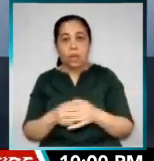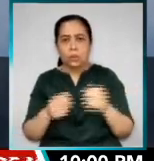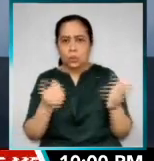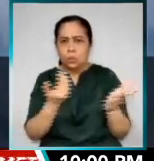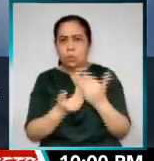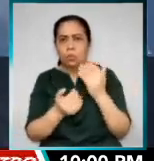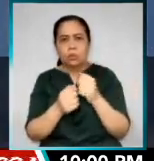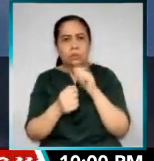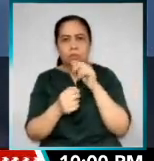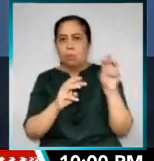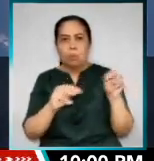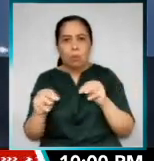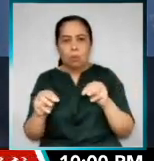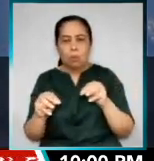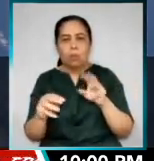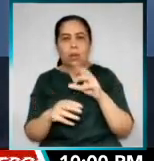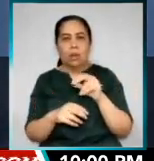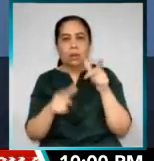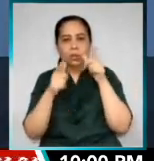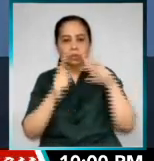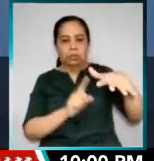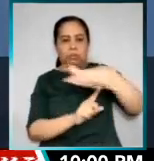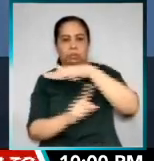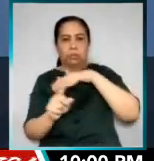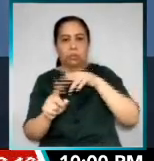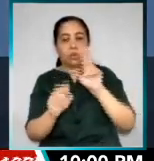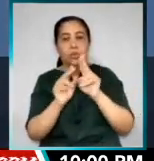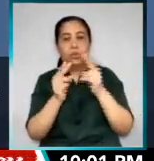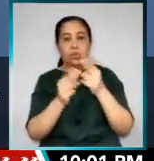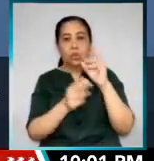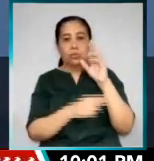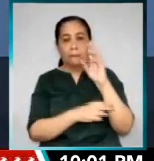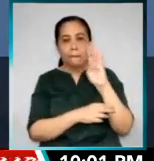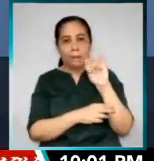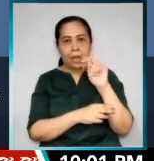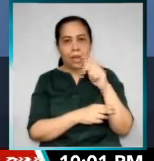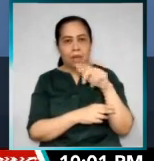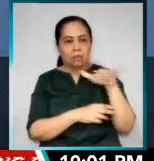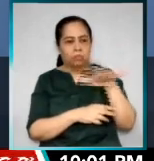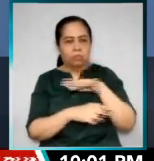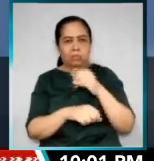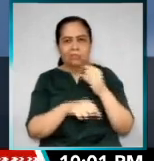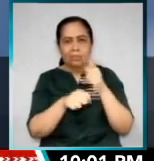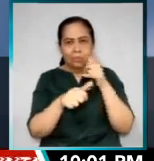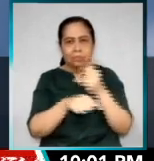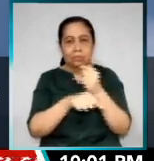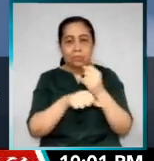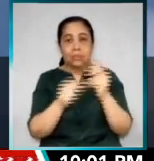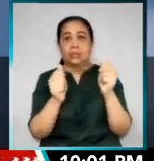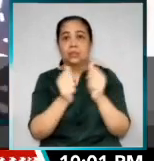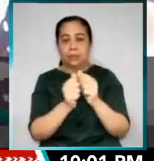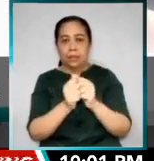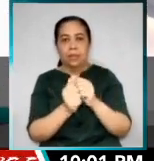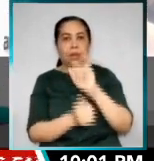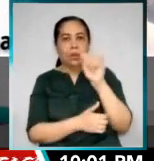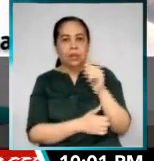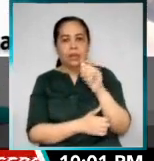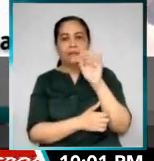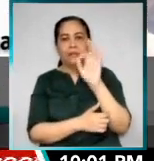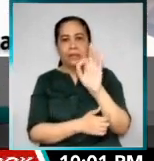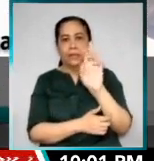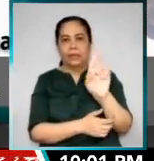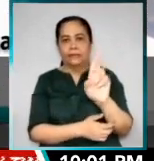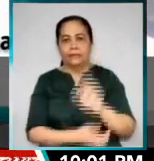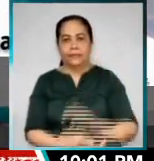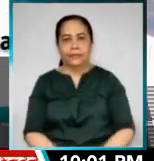gumagalaw. At nakapalibot sa Union Banks o mga bahura kung saan isa rito ang Julian Felipe Reef. Mula sa